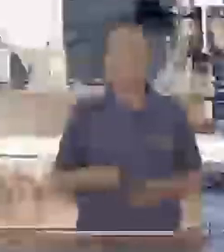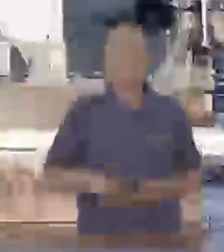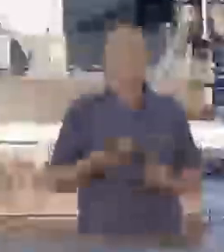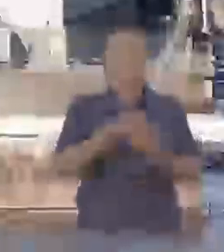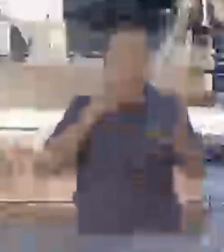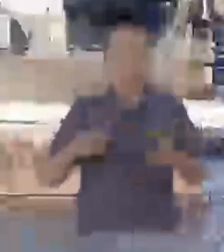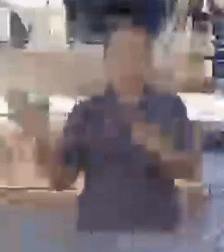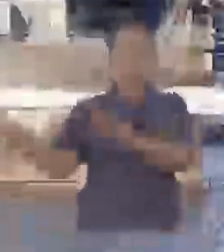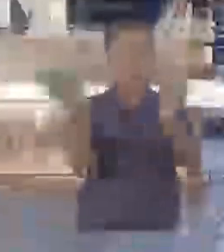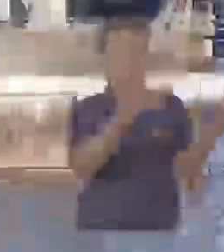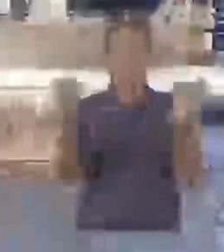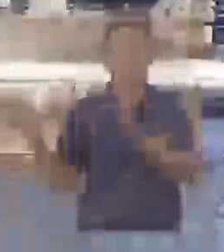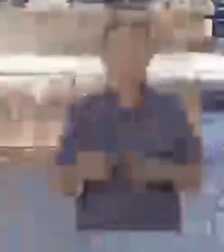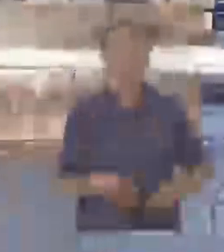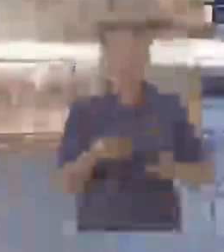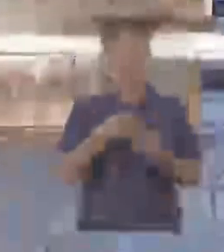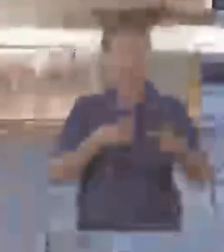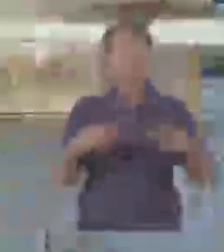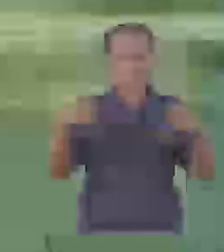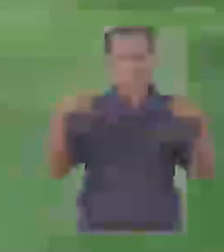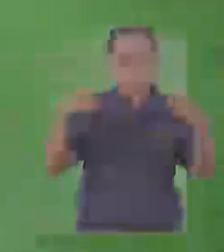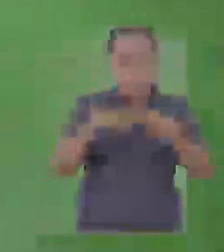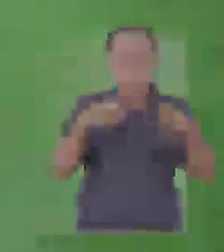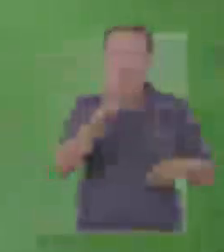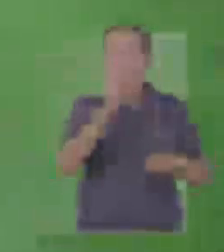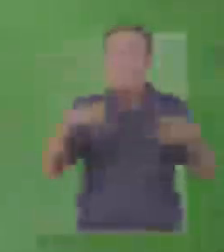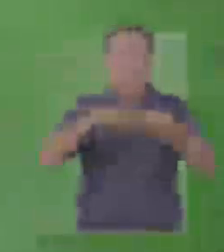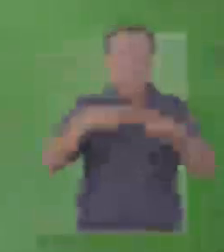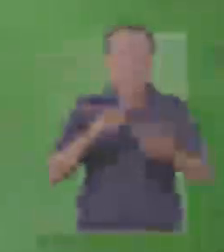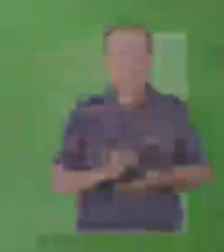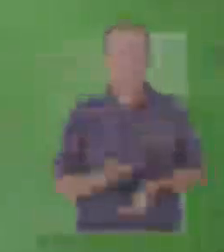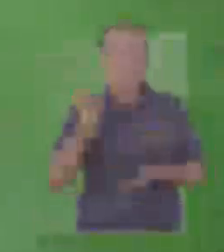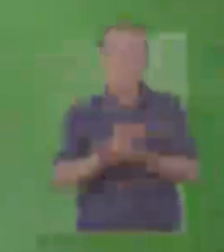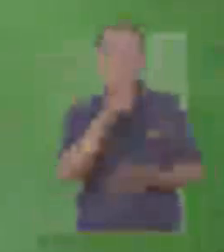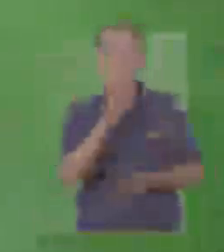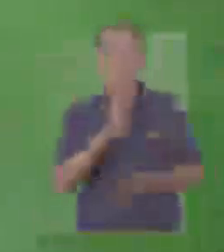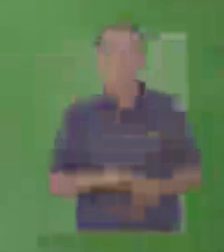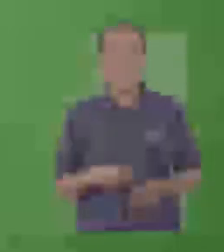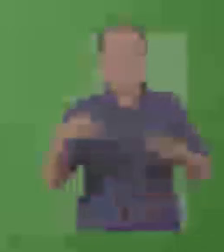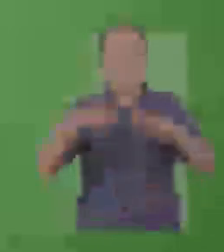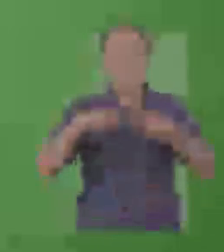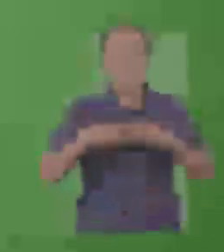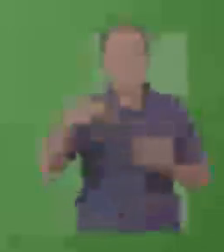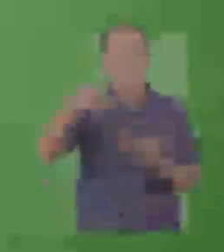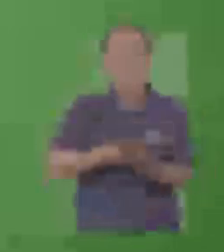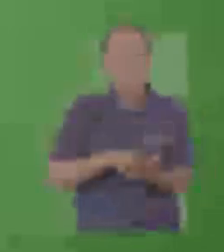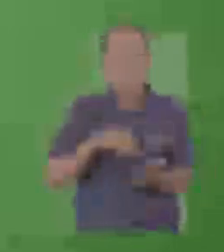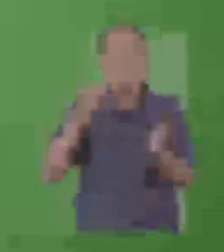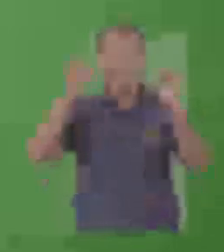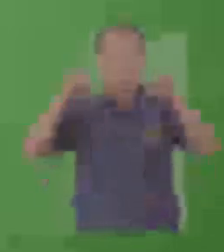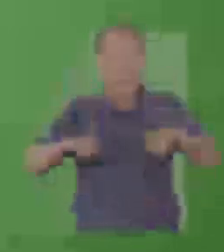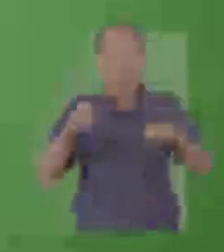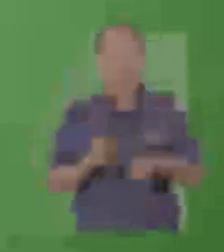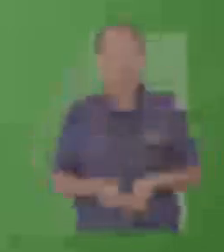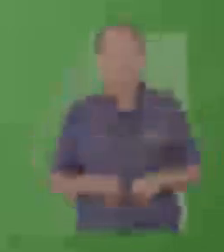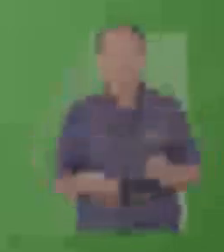hydroélectrique. Ce sont des énergies renouvelables qui viennent combler le déficit en hydrocarbures de la France.